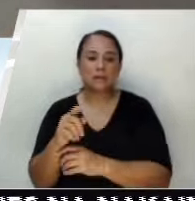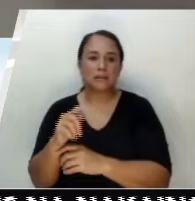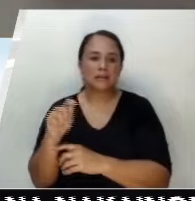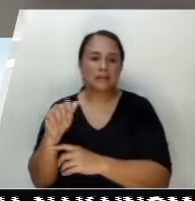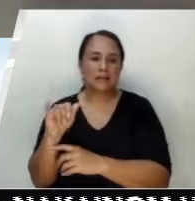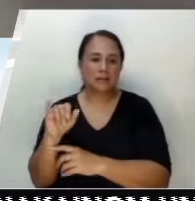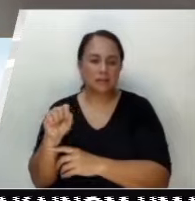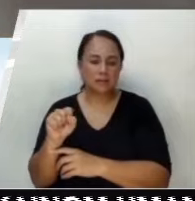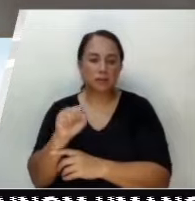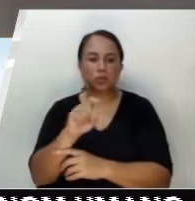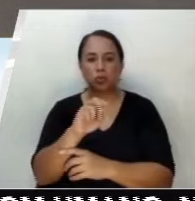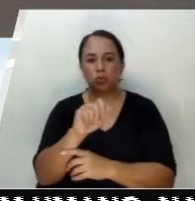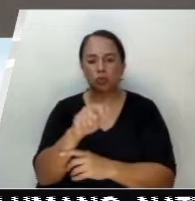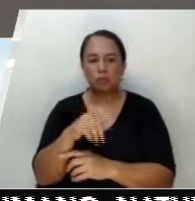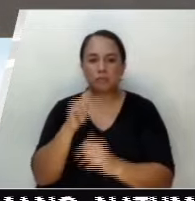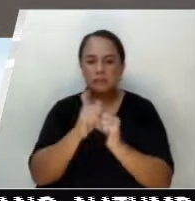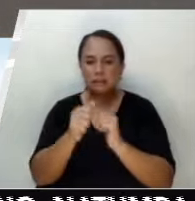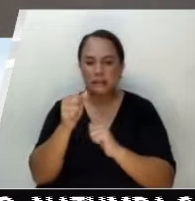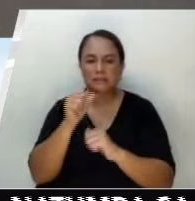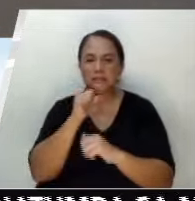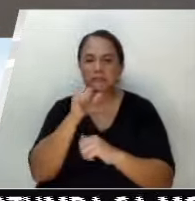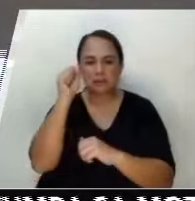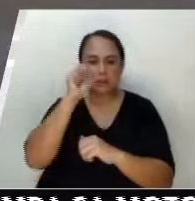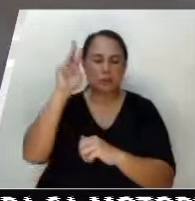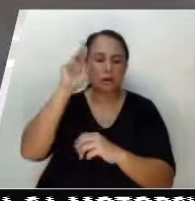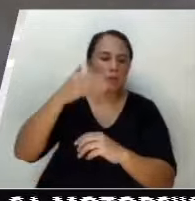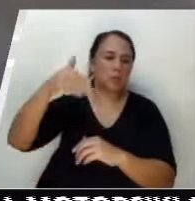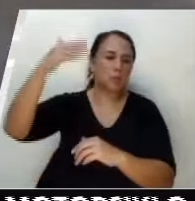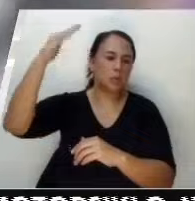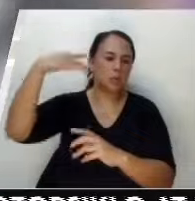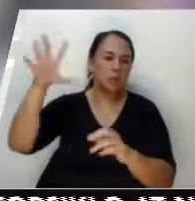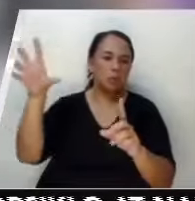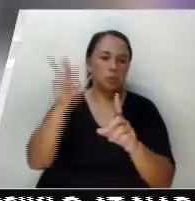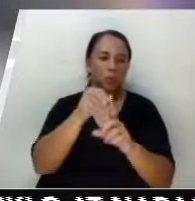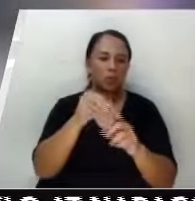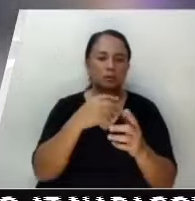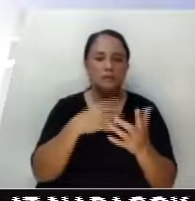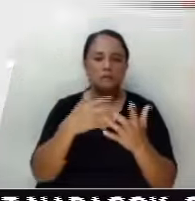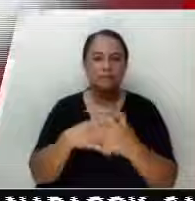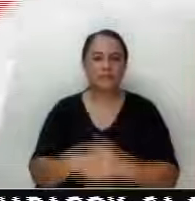pagpapakita ng kawalan ng kaalaman sa kasaysayan at cultural anthropology.